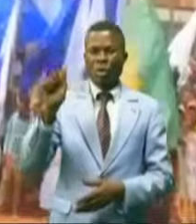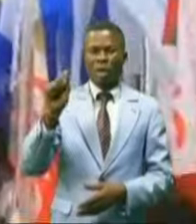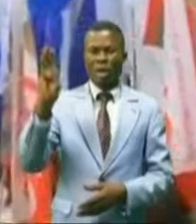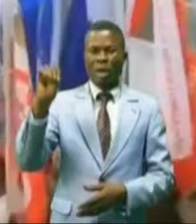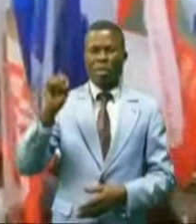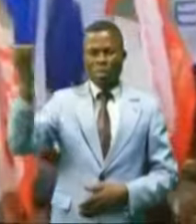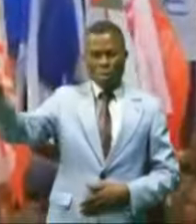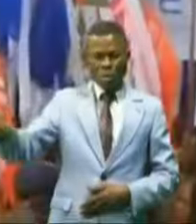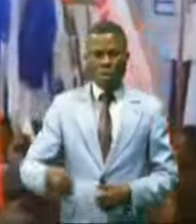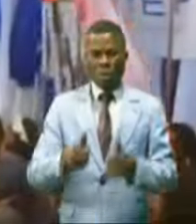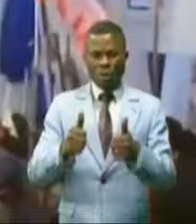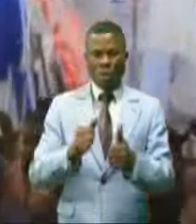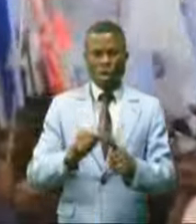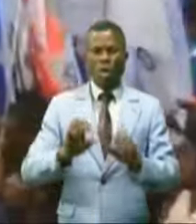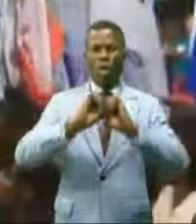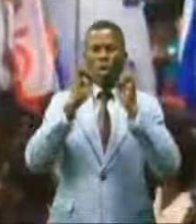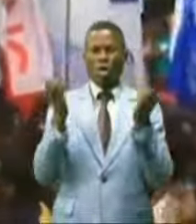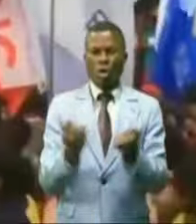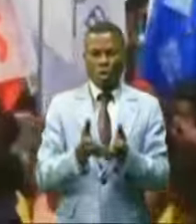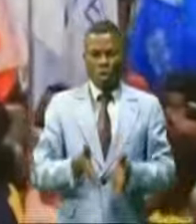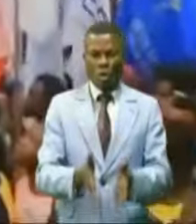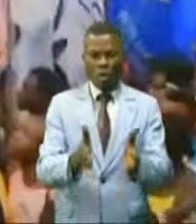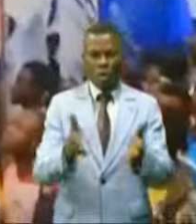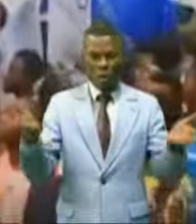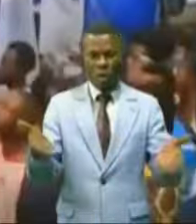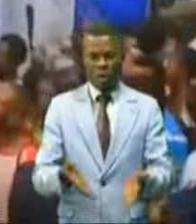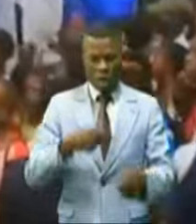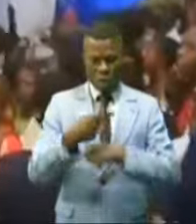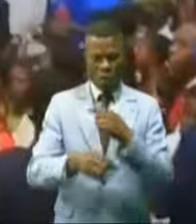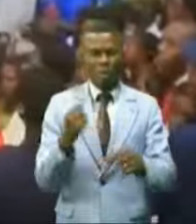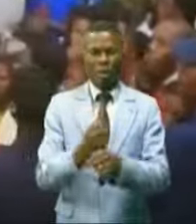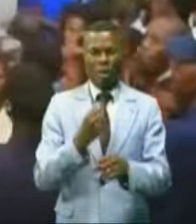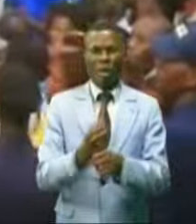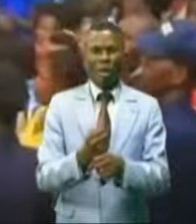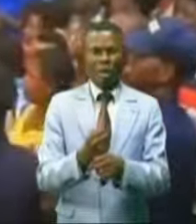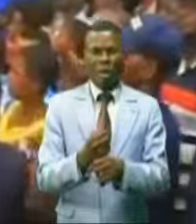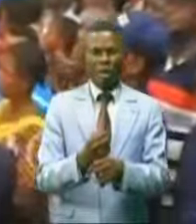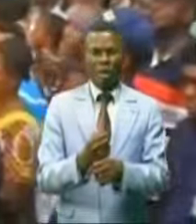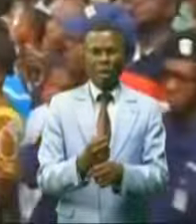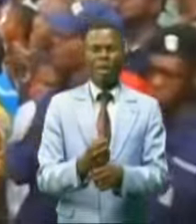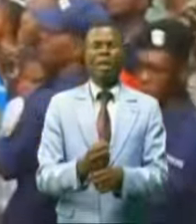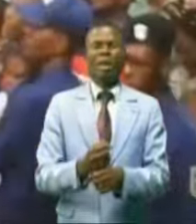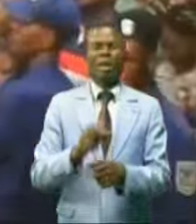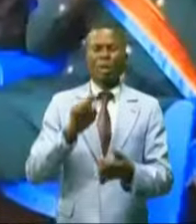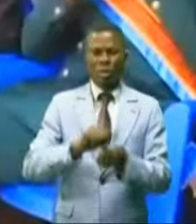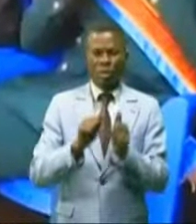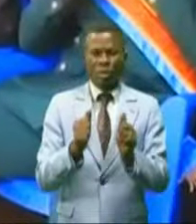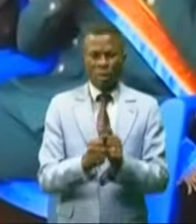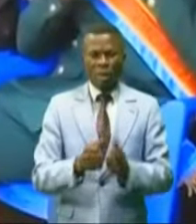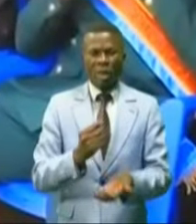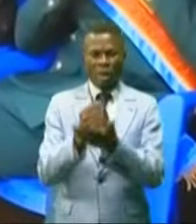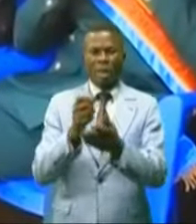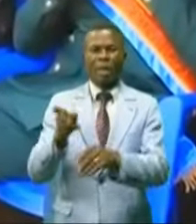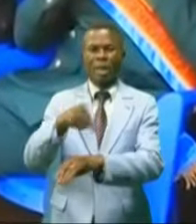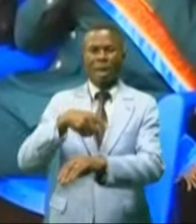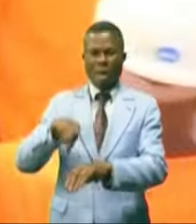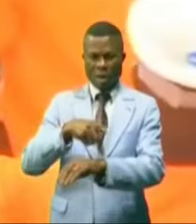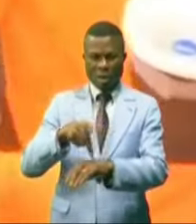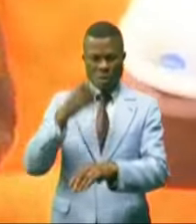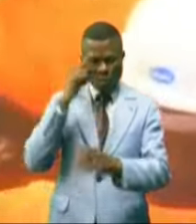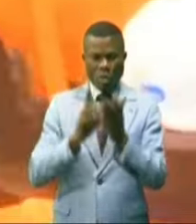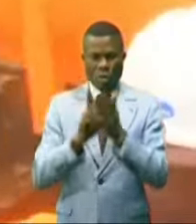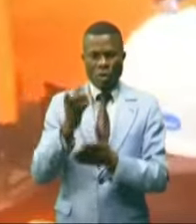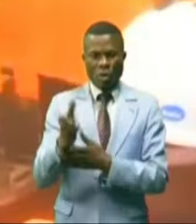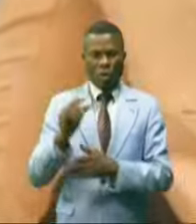accueil. L'office de route est ici pour ses travaux. Arrière doivent être connus pour aider la province à se développer.